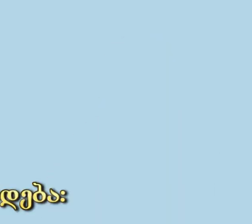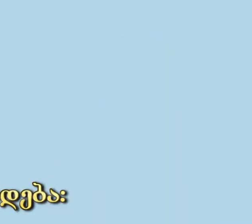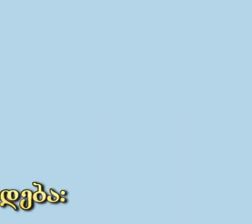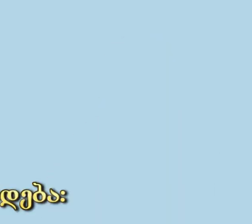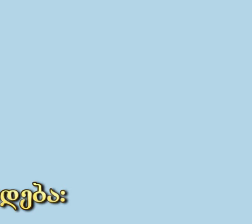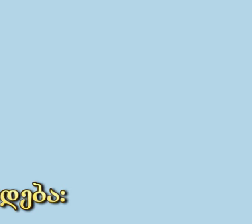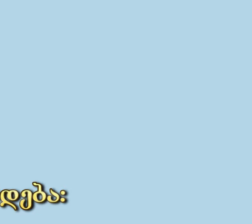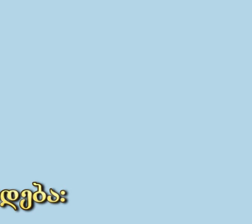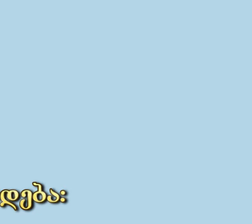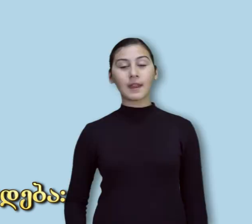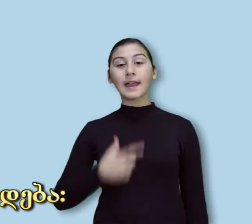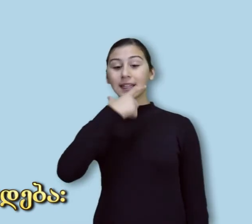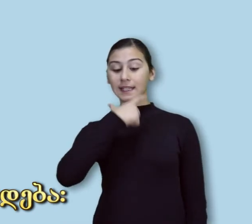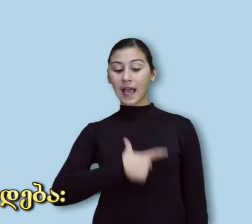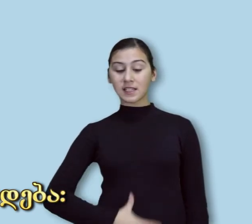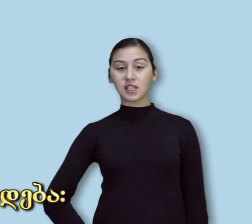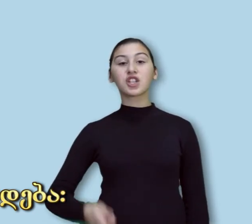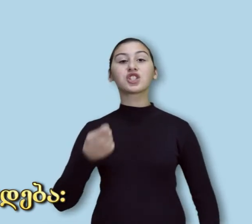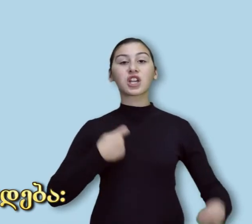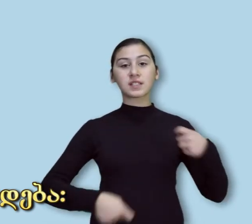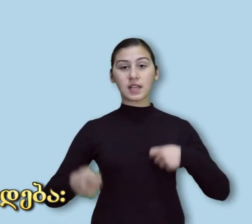ტანზე ჩასაცმელად მჭირდება.